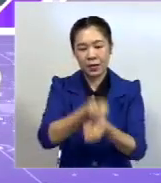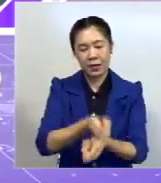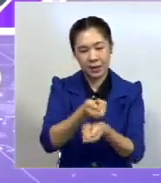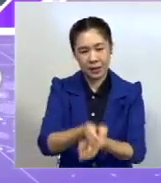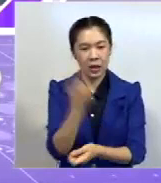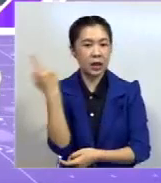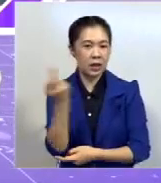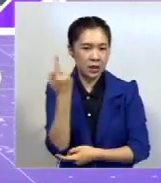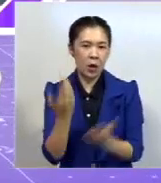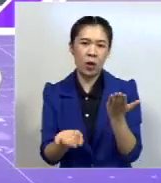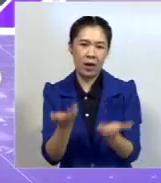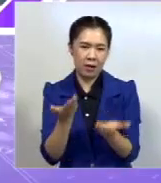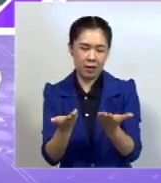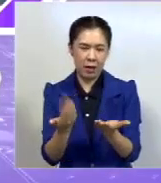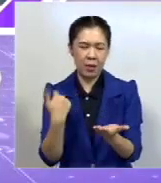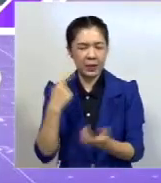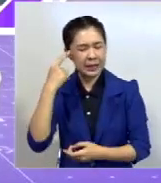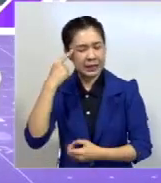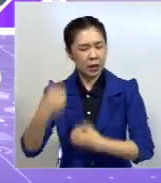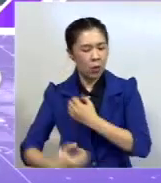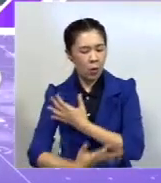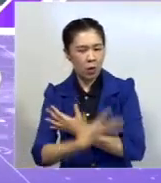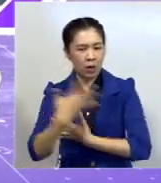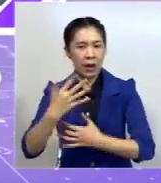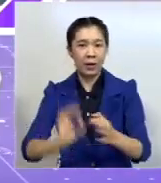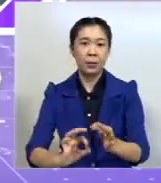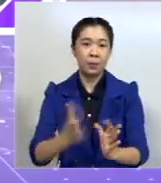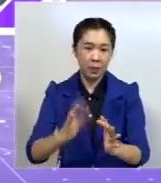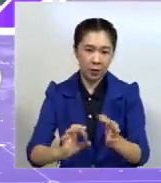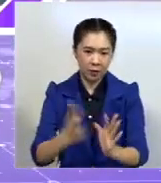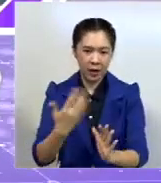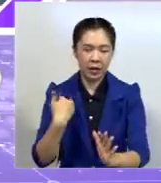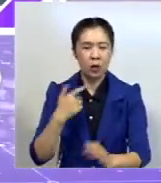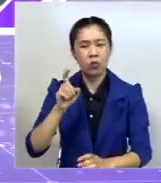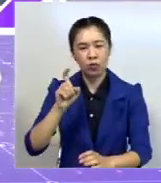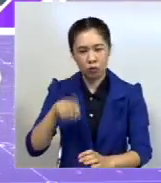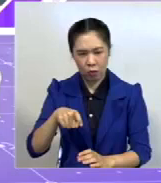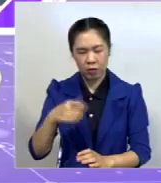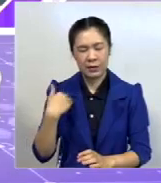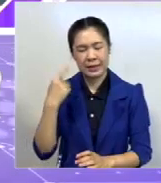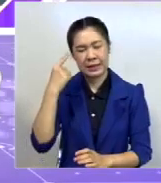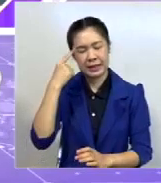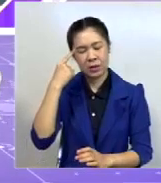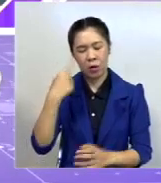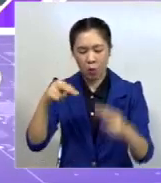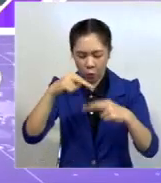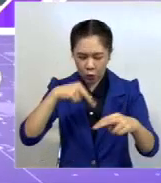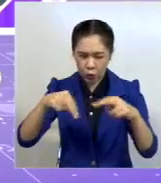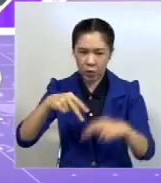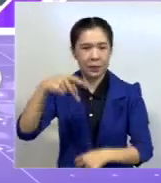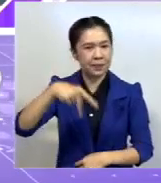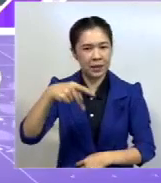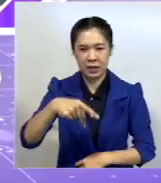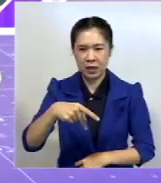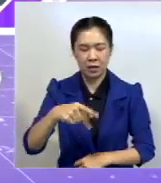อะไรที่มันมีโอกาสที่จะให้ประกายไฟเกิดขึ้นหรือมีโอกาสจะต้องก่อไฟเกิดขึ้นเนี่ยขอให้ดูแลเป็นพิเศษนะครับ